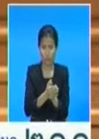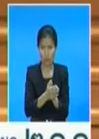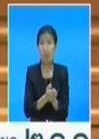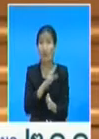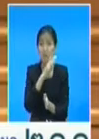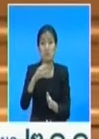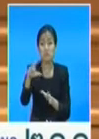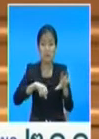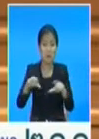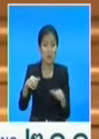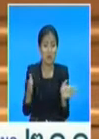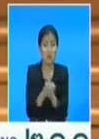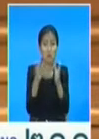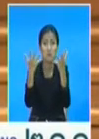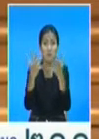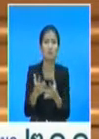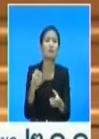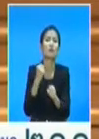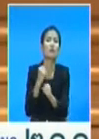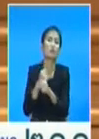าครับ